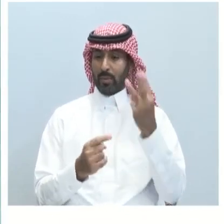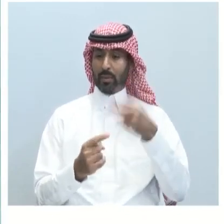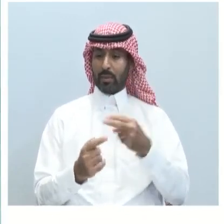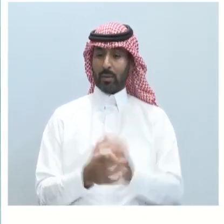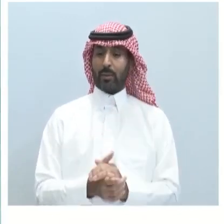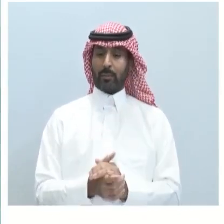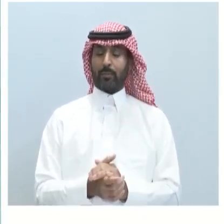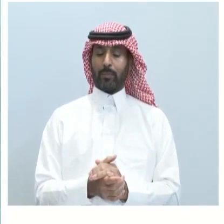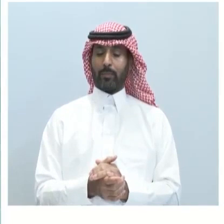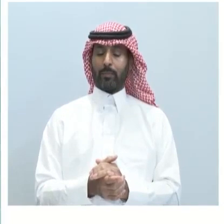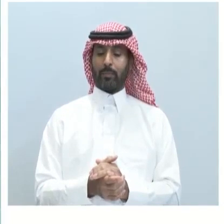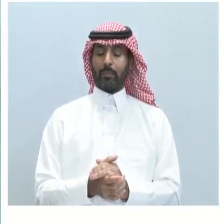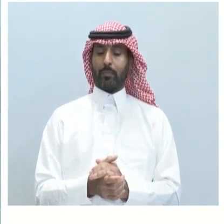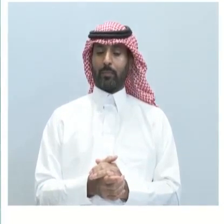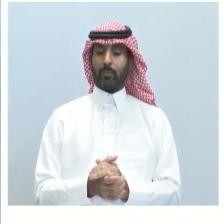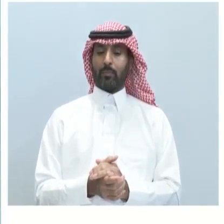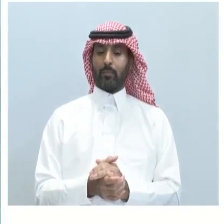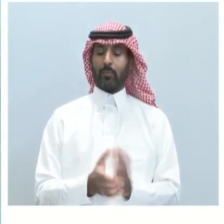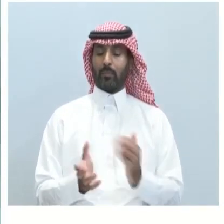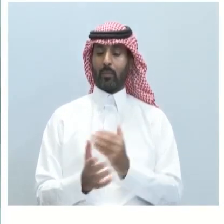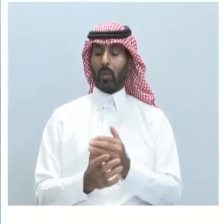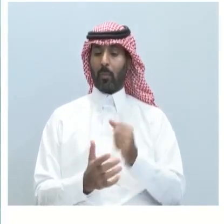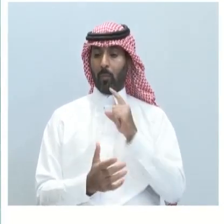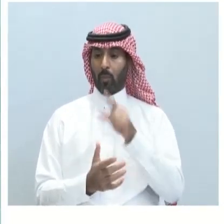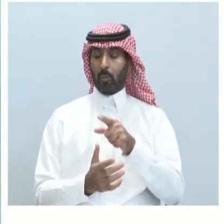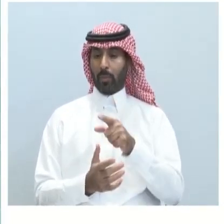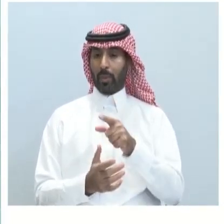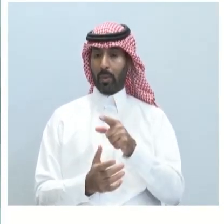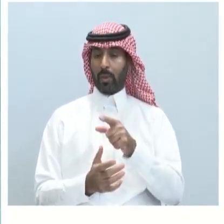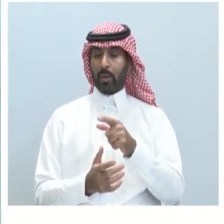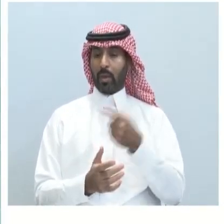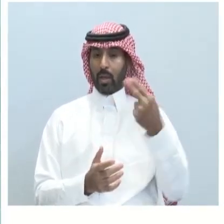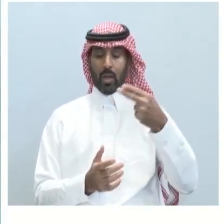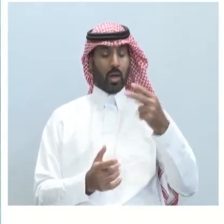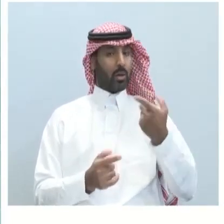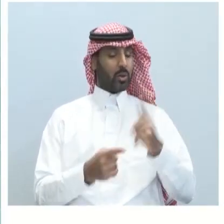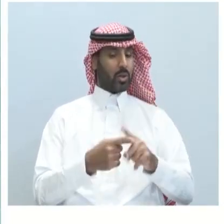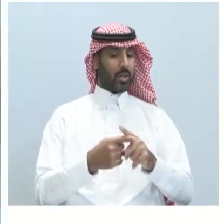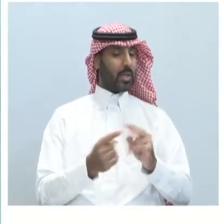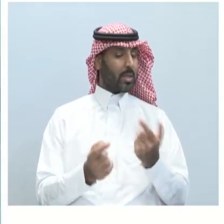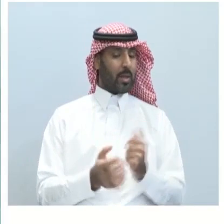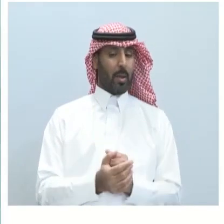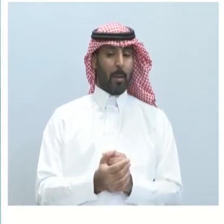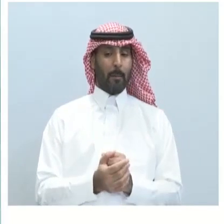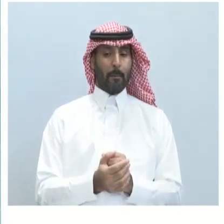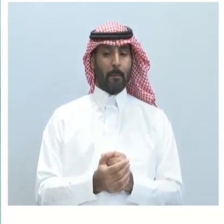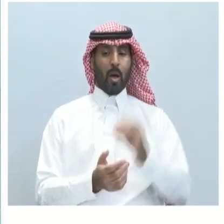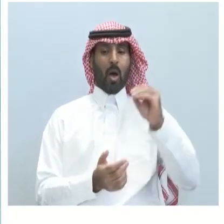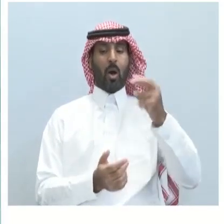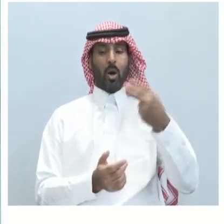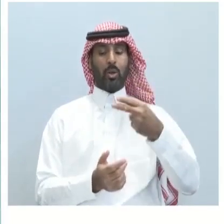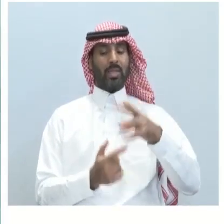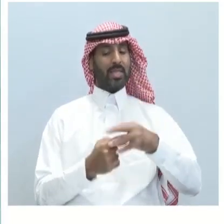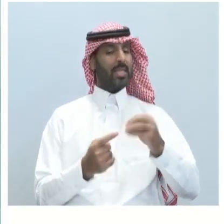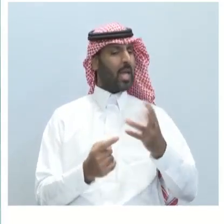تركيز ايون الهيدروجين ما دام انه معطيك تركيز ايون الهيدروجين فالمطلوب منك ايش تركيز ايون